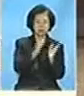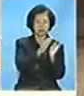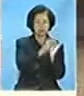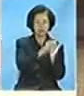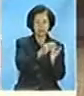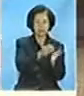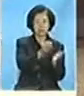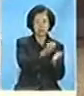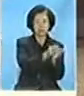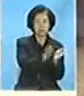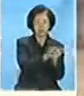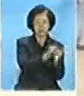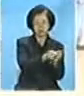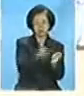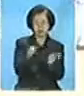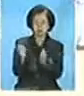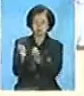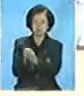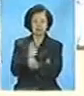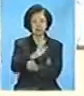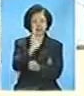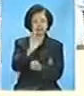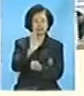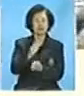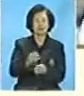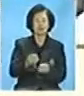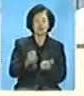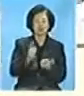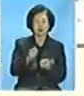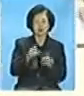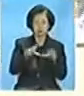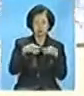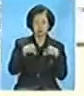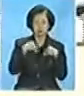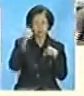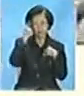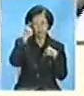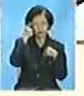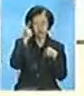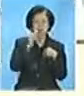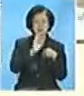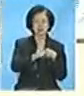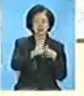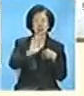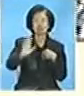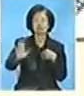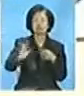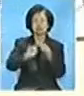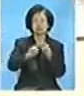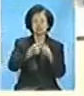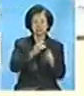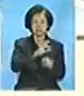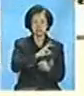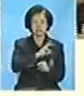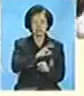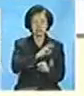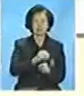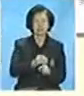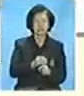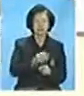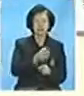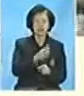ต่ที่ผ่านมานะครับแม้กระทั่งถึงต้องยอมรับความคิดเห็นของเพื่อนสมาชิกและขอ